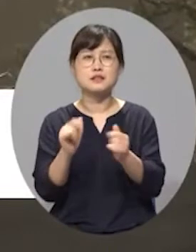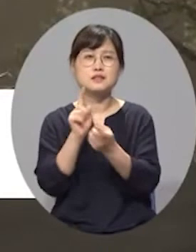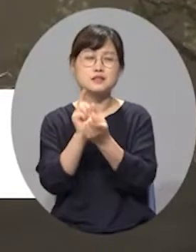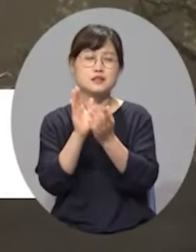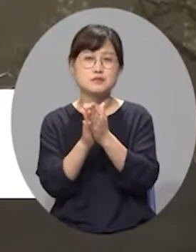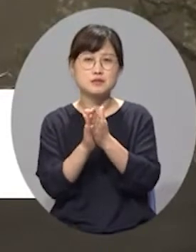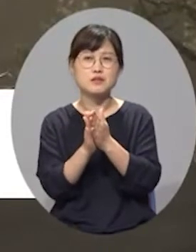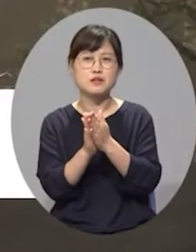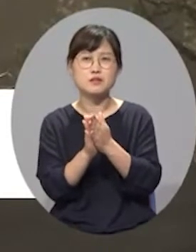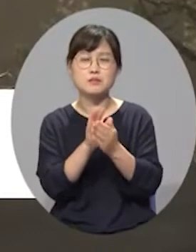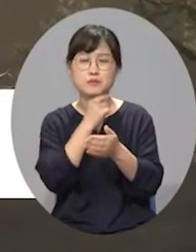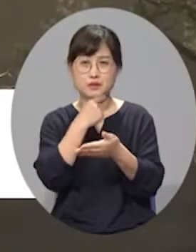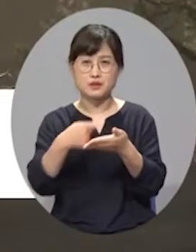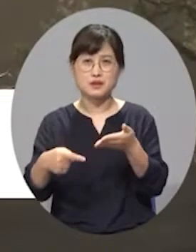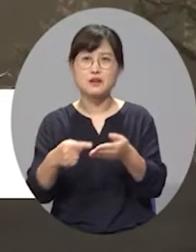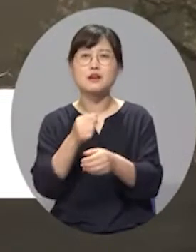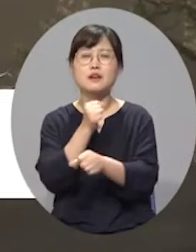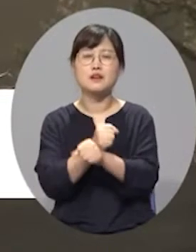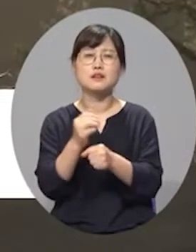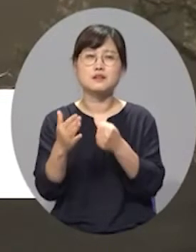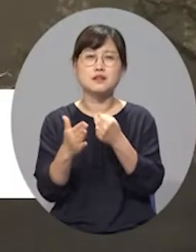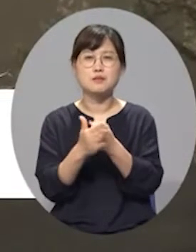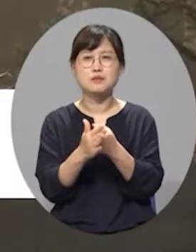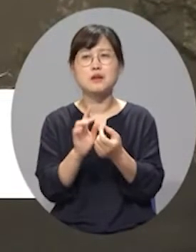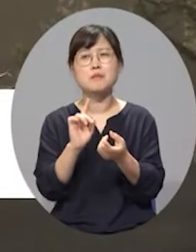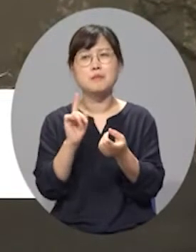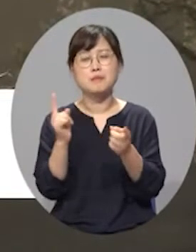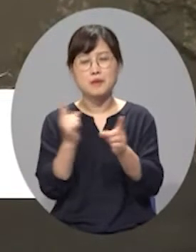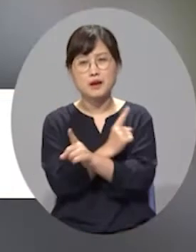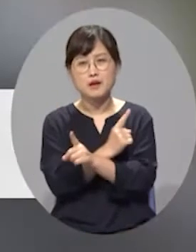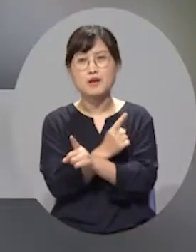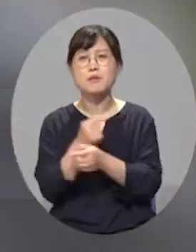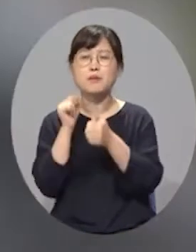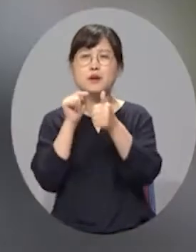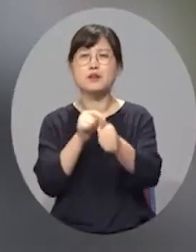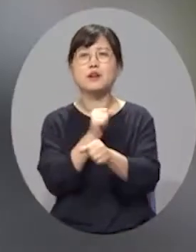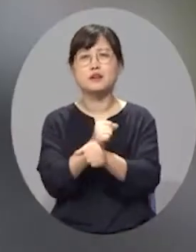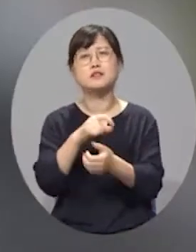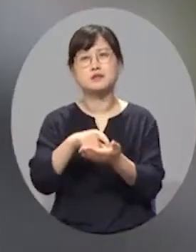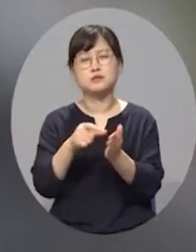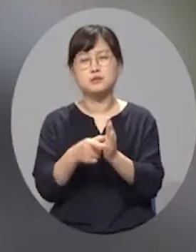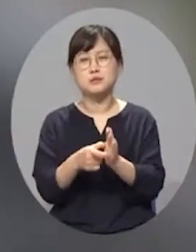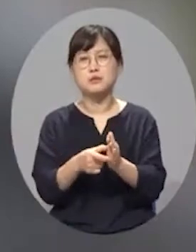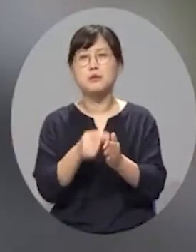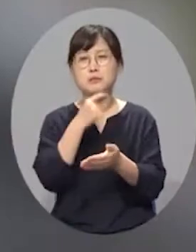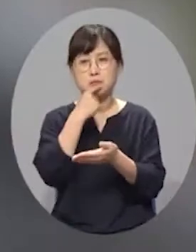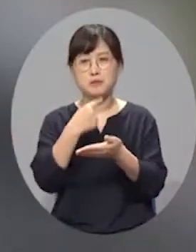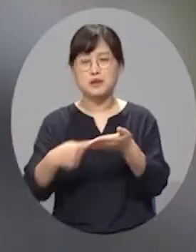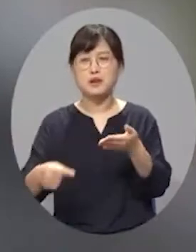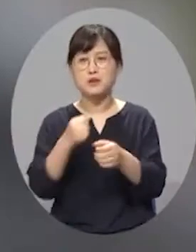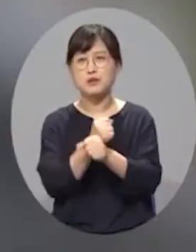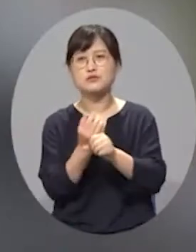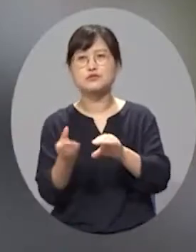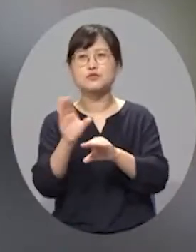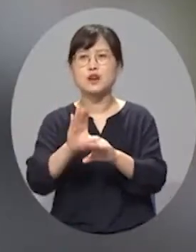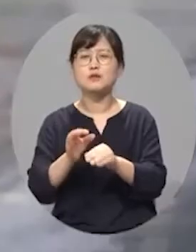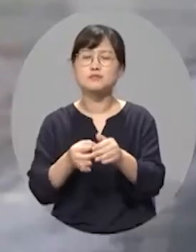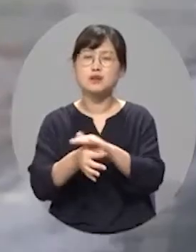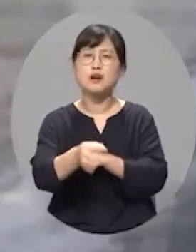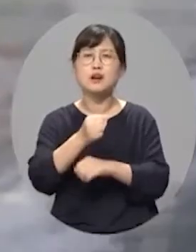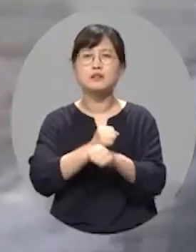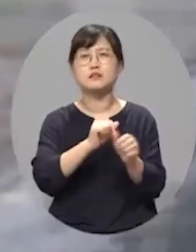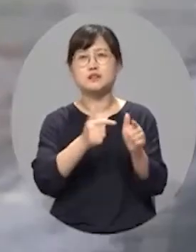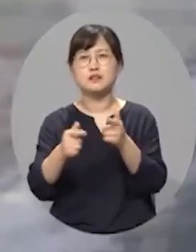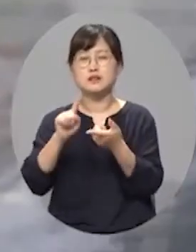영향을 미치는 건이어가지고 시정명령 정도 난 걸로. 혈세와 학부모들의 추가 부담으로 사실상